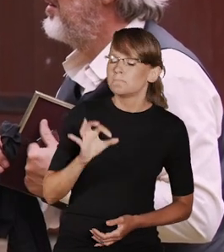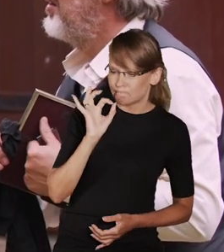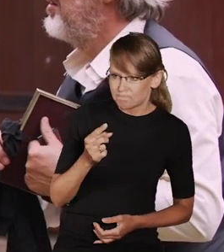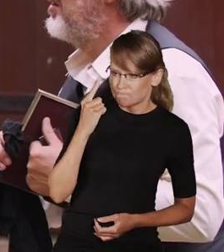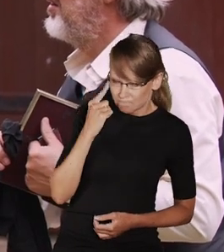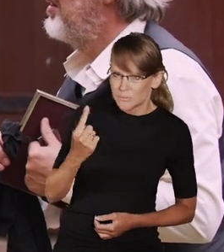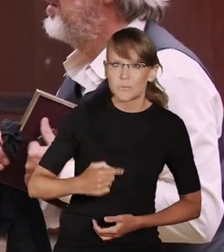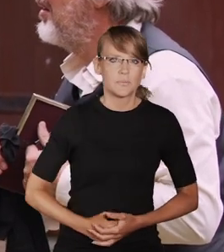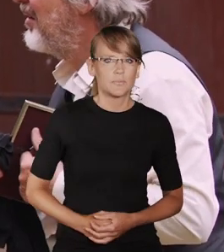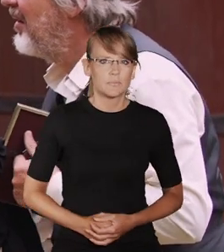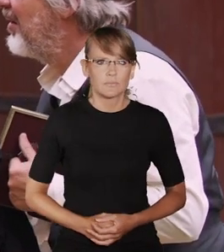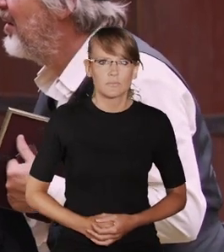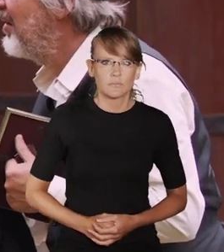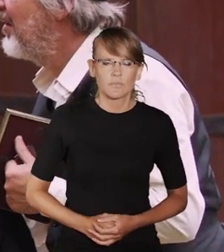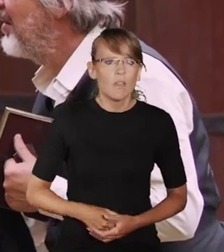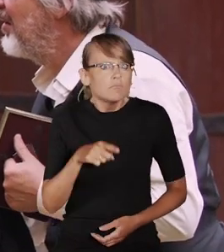Łuka,